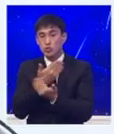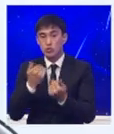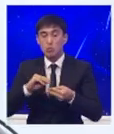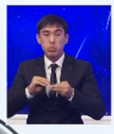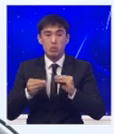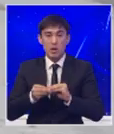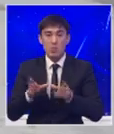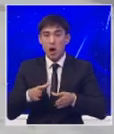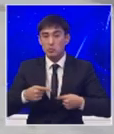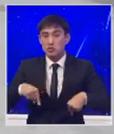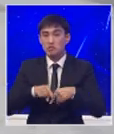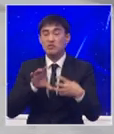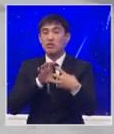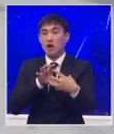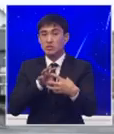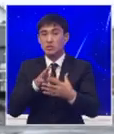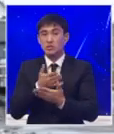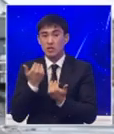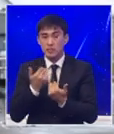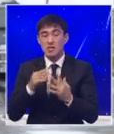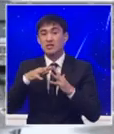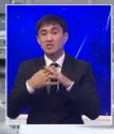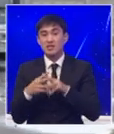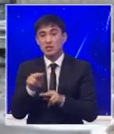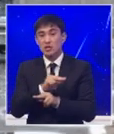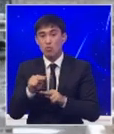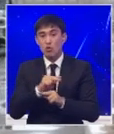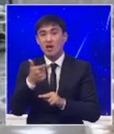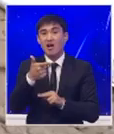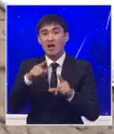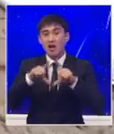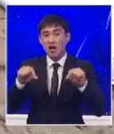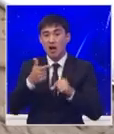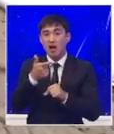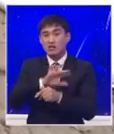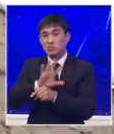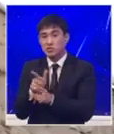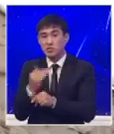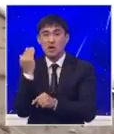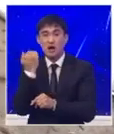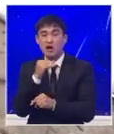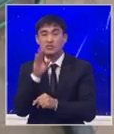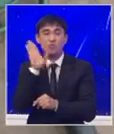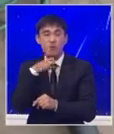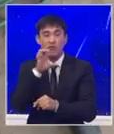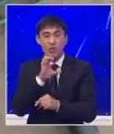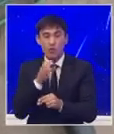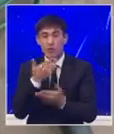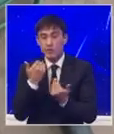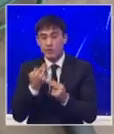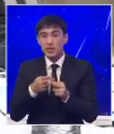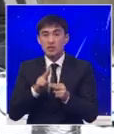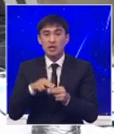проблемы общественного транспорта, ремонта сельских школ, газификации и обеспечения качественной питьевой водой. Кроме того, глава